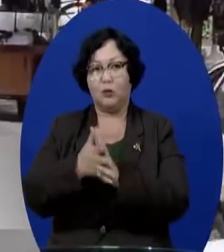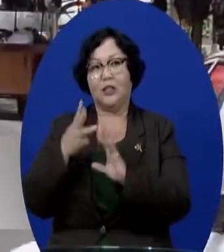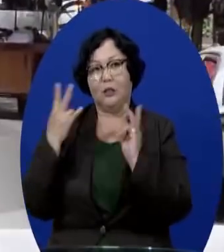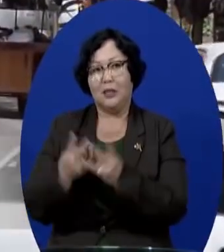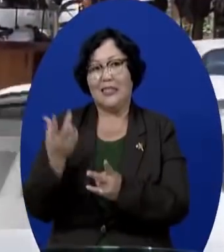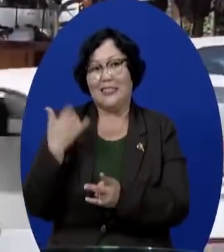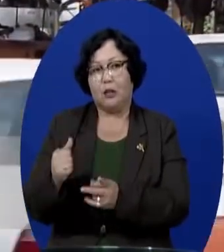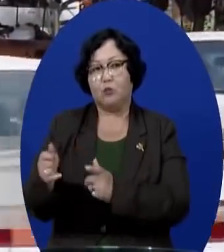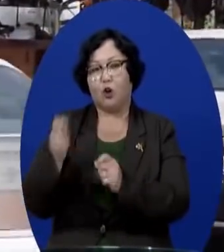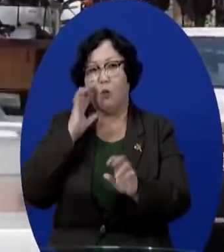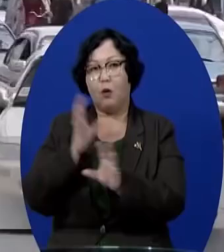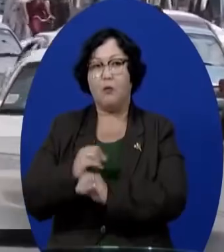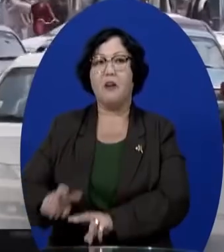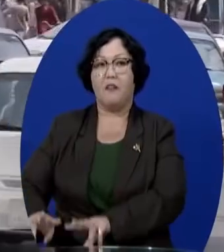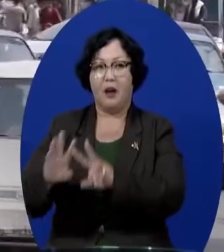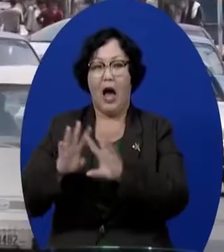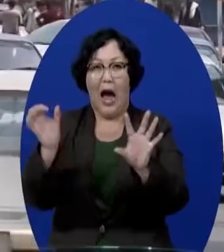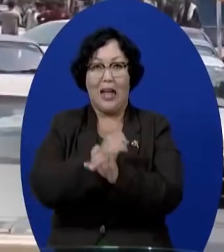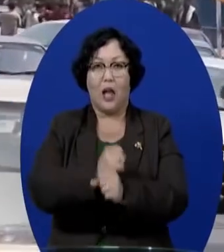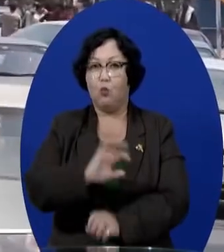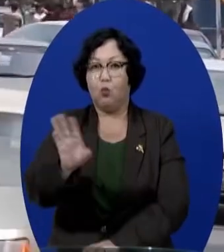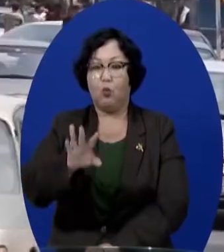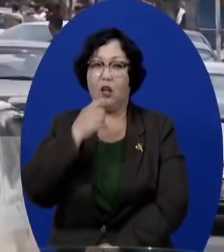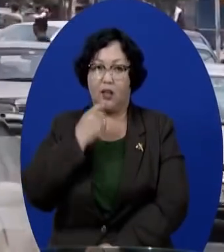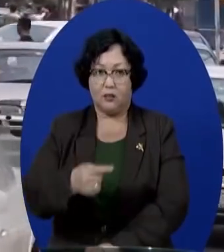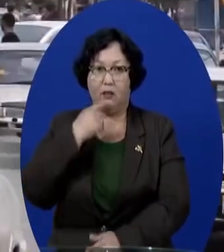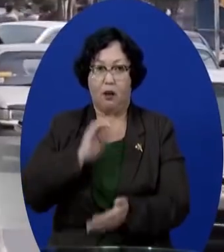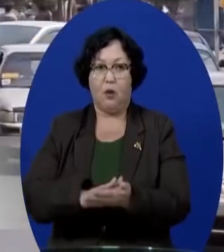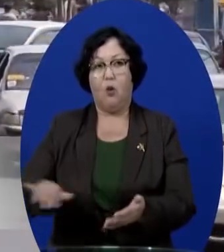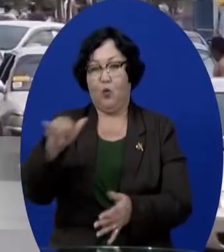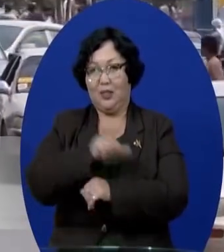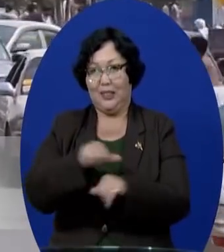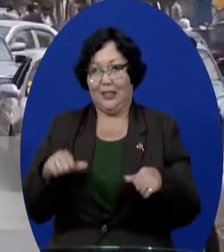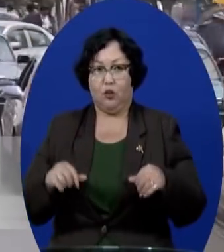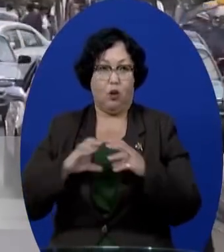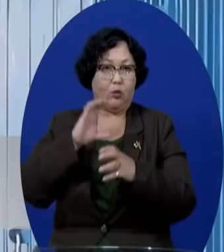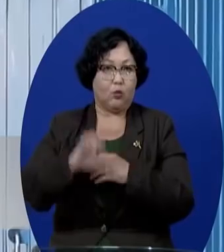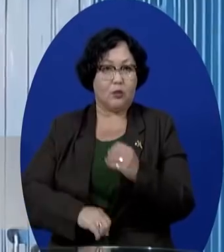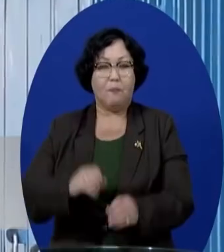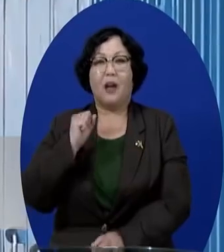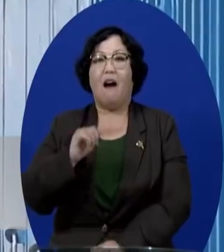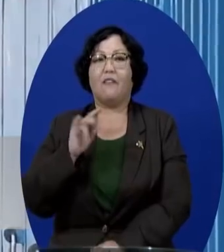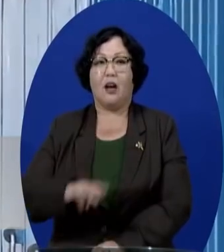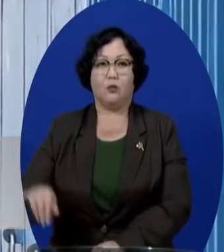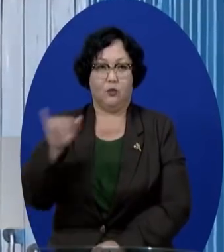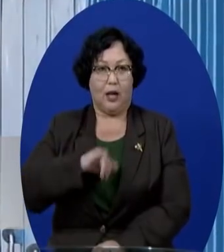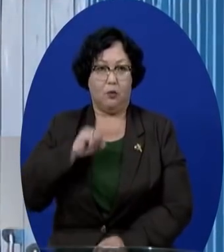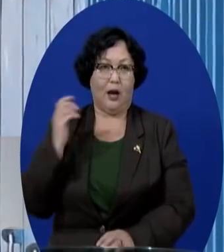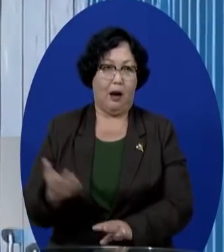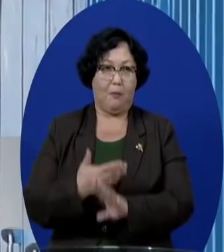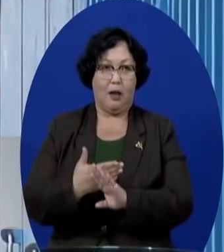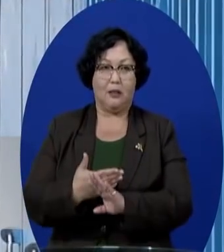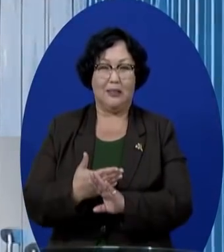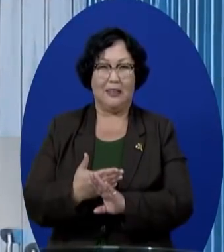явуулах террорист үйл ажиллагаа явуулахгүй гэж амлаж байна. Гэвч тус улсын иргэд болон олон улсын хувьд Афганы аюулгүй байдлын орчин хаашаач